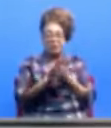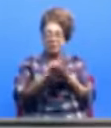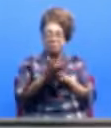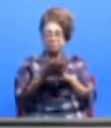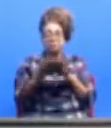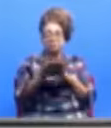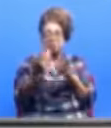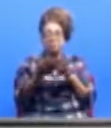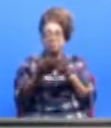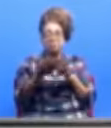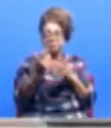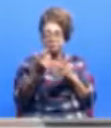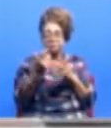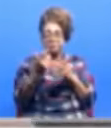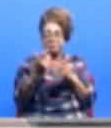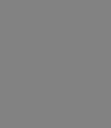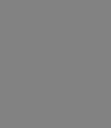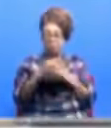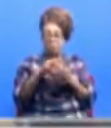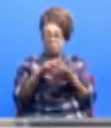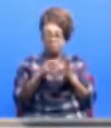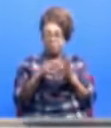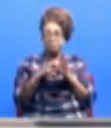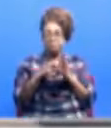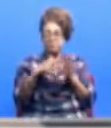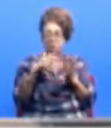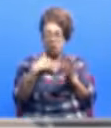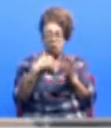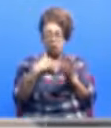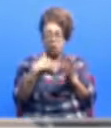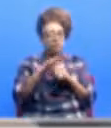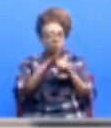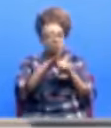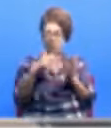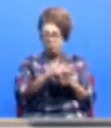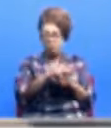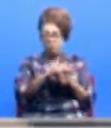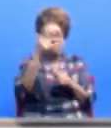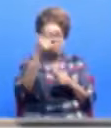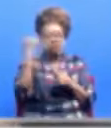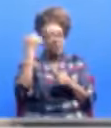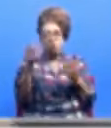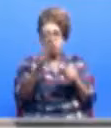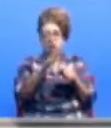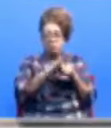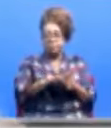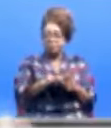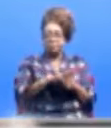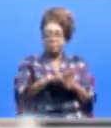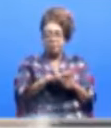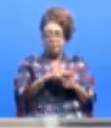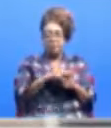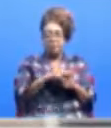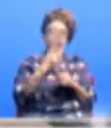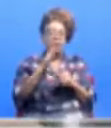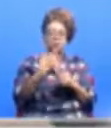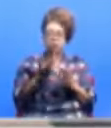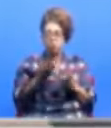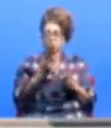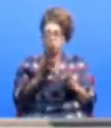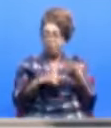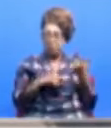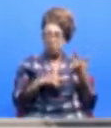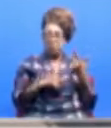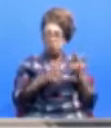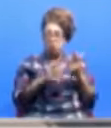wala nini, hakuna kitu huyu mtoto amepewa. Iko na ubaguzi wa rangi, sijui ni ubaguzi wa kabila, sijui ni ubaguzi wa nini, na mibaka